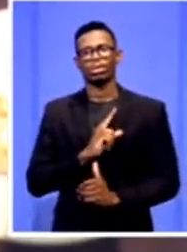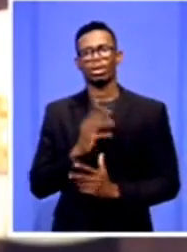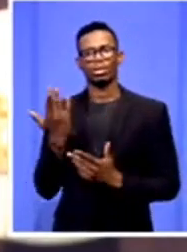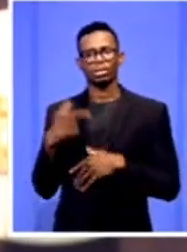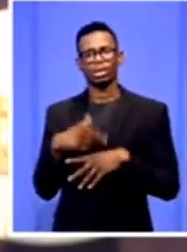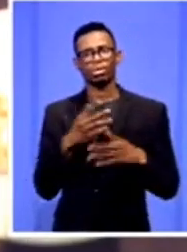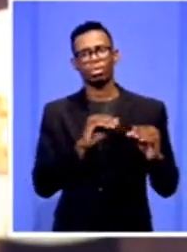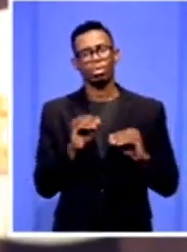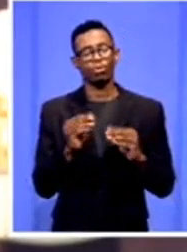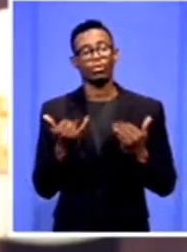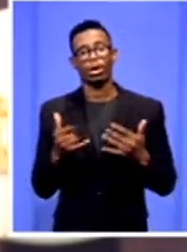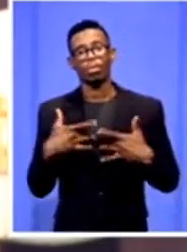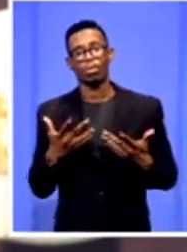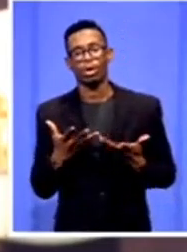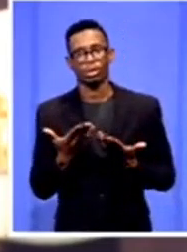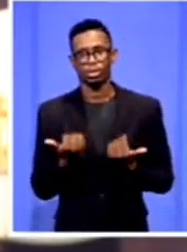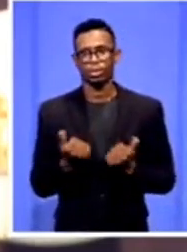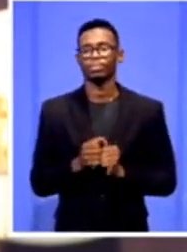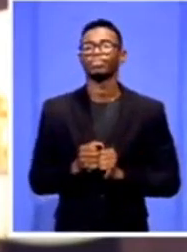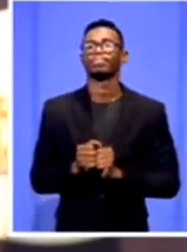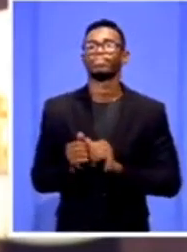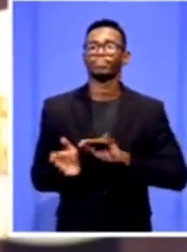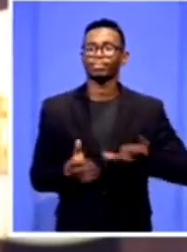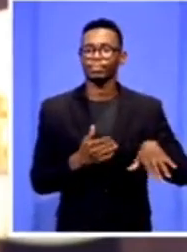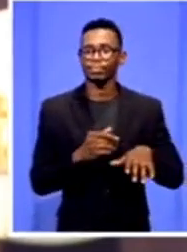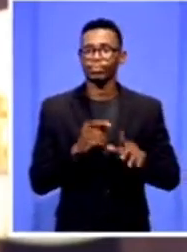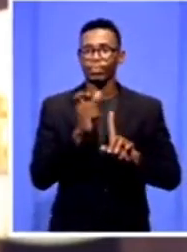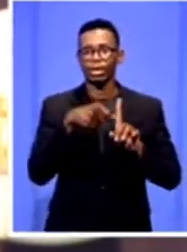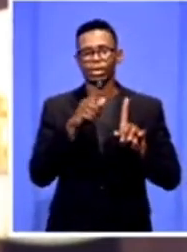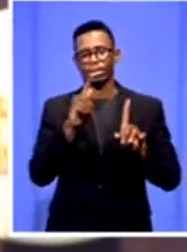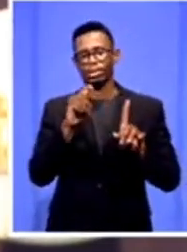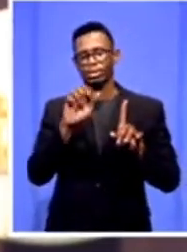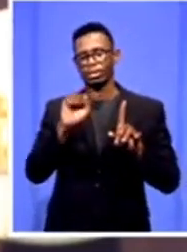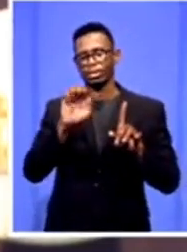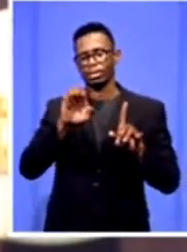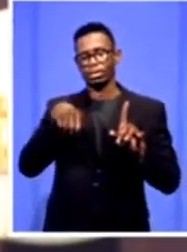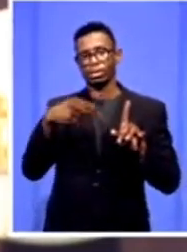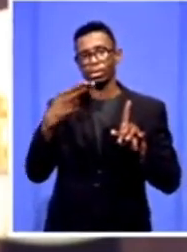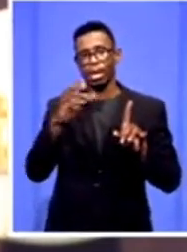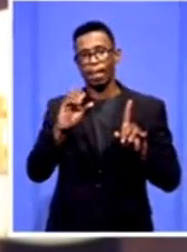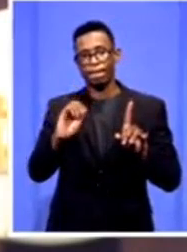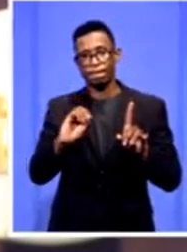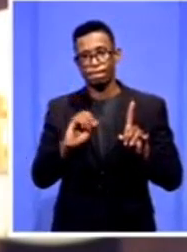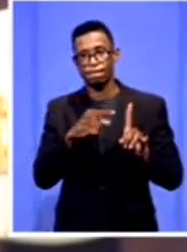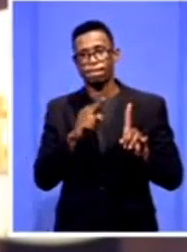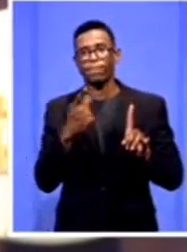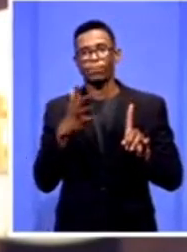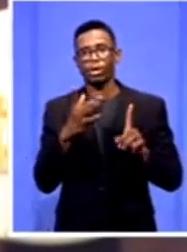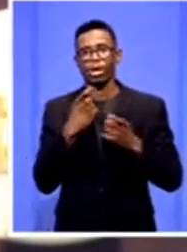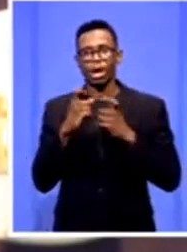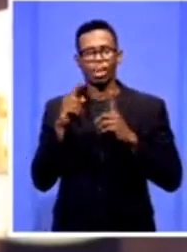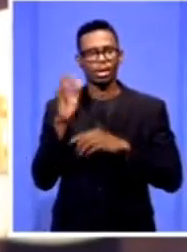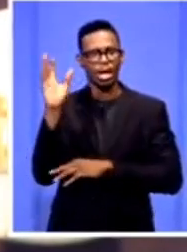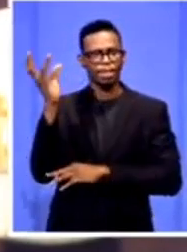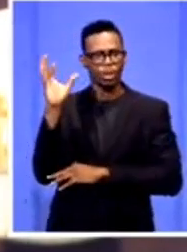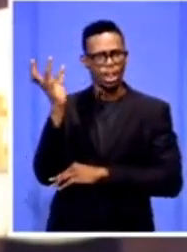ya ambulance, a re ambulance mane a le lentle go na le mathata. Ke itse ke